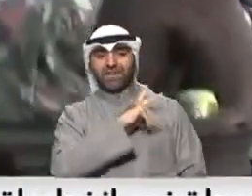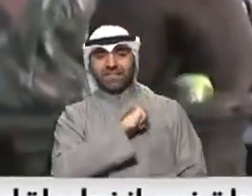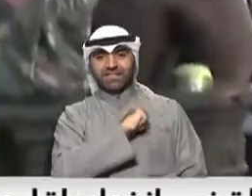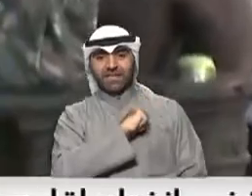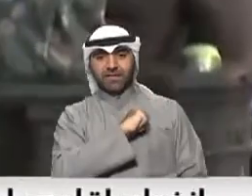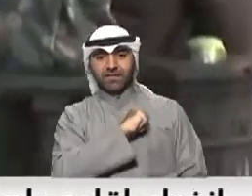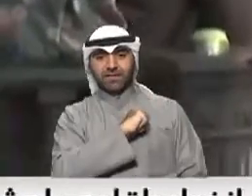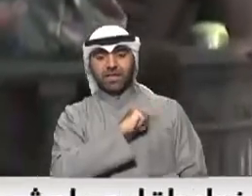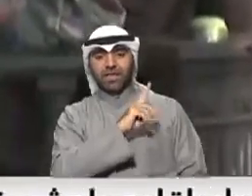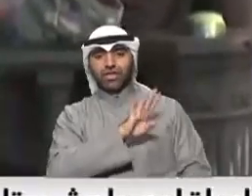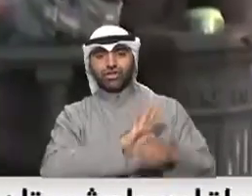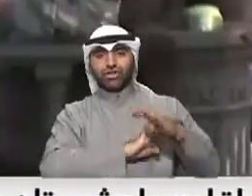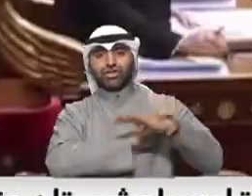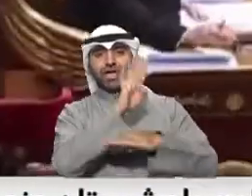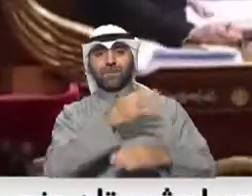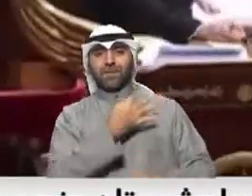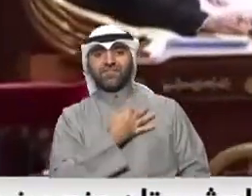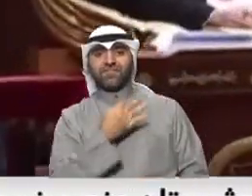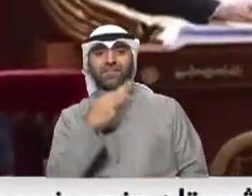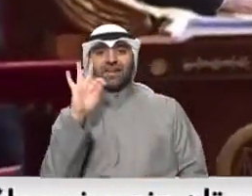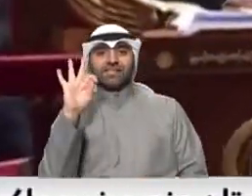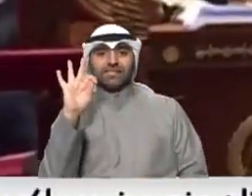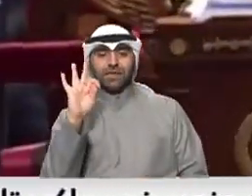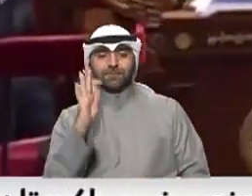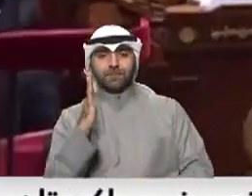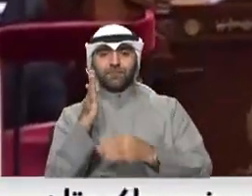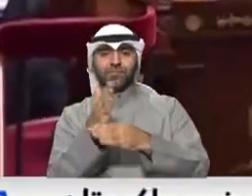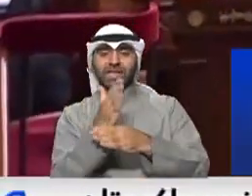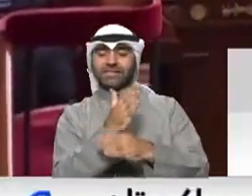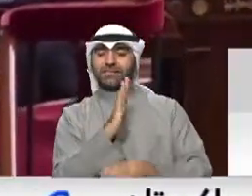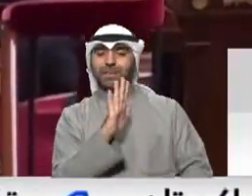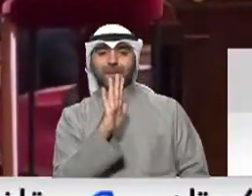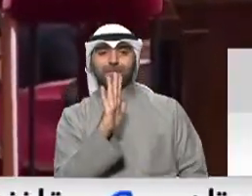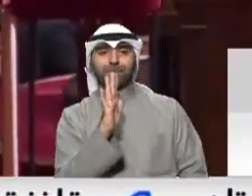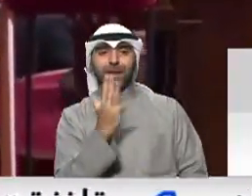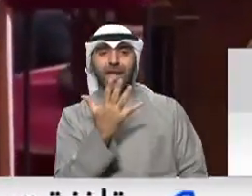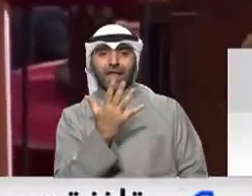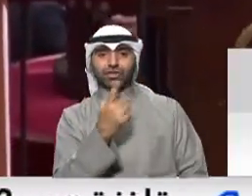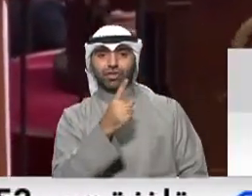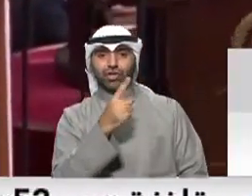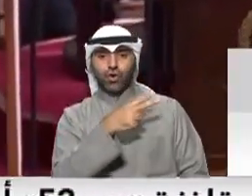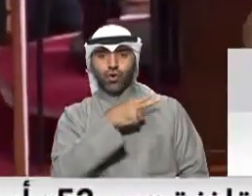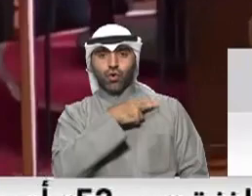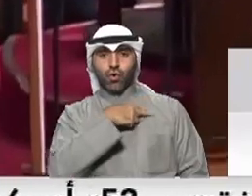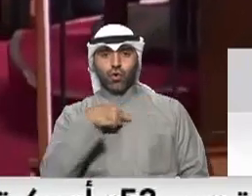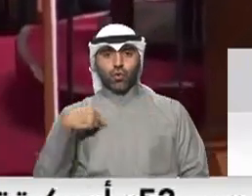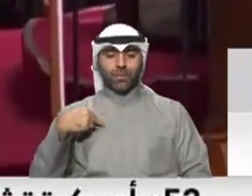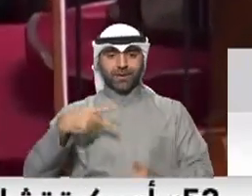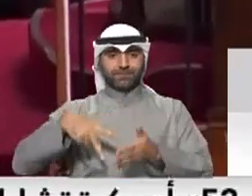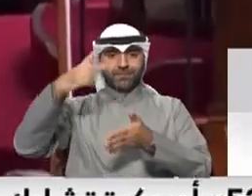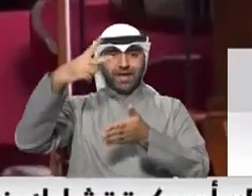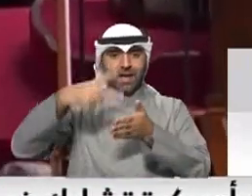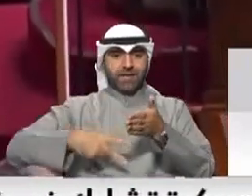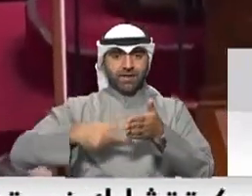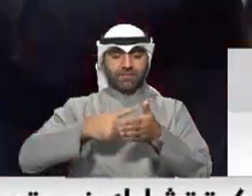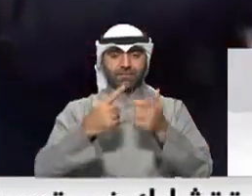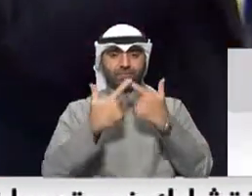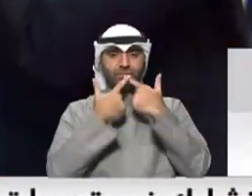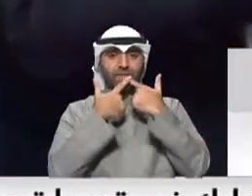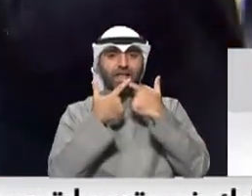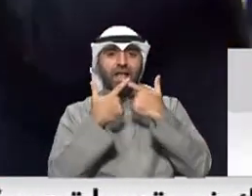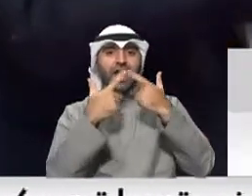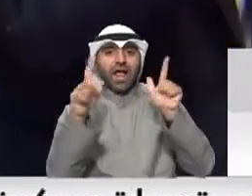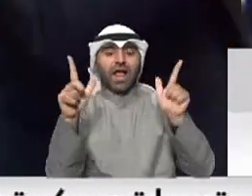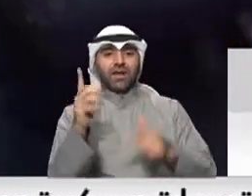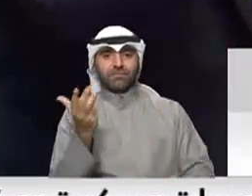الذي تستمر فيه النقاشات البرلمانيه حول نص المشروع نقابات العماليه وطلابيه تحضر كامل